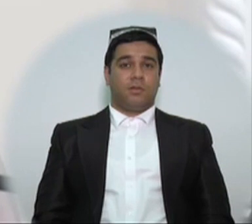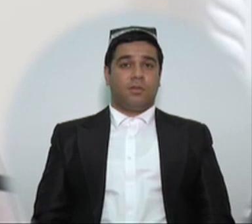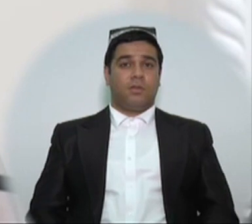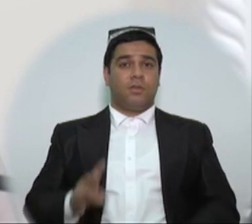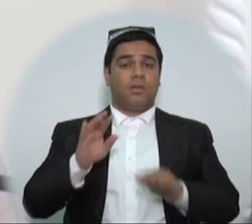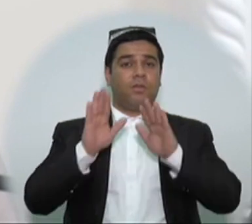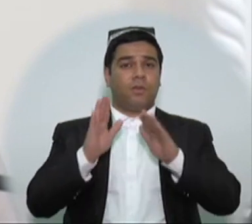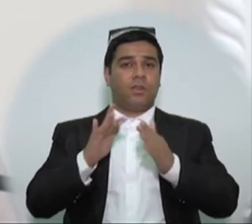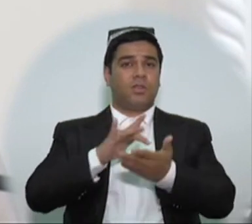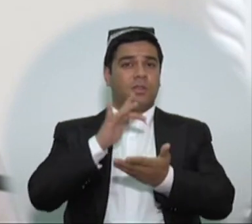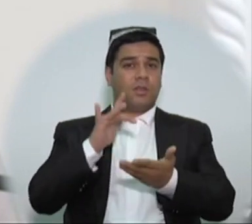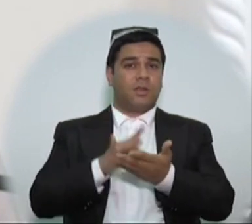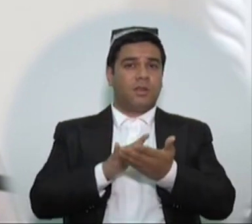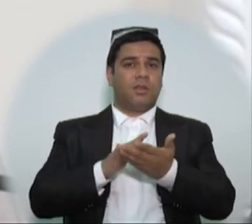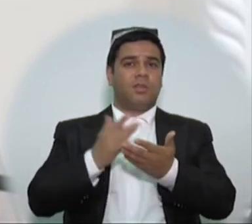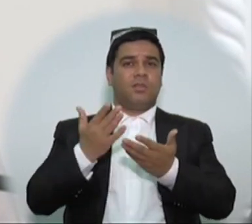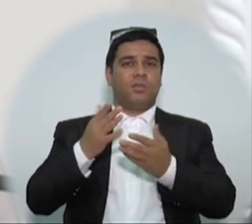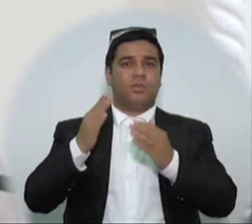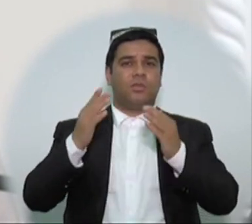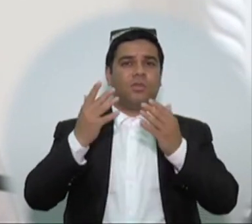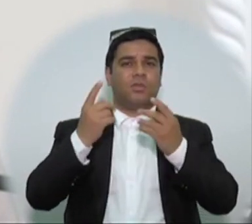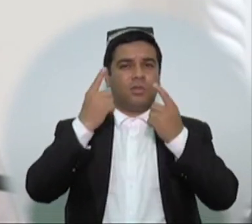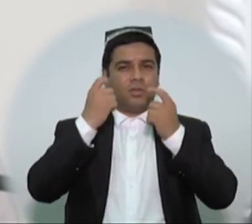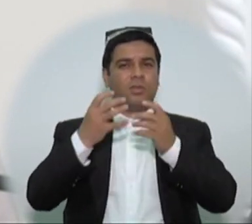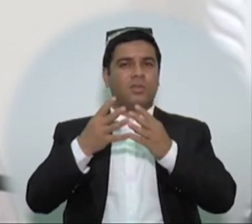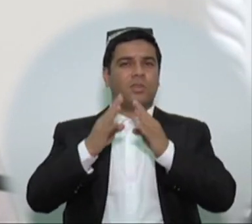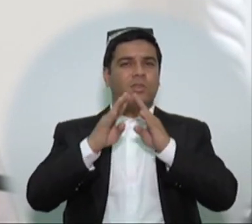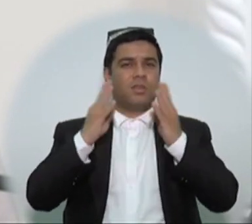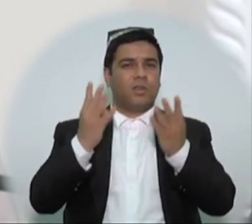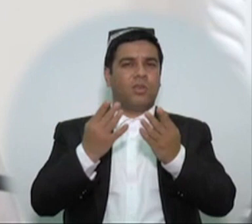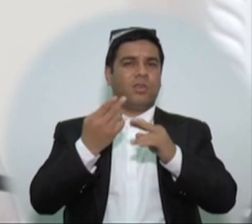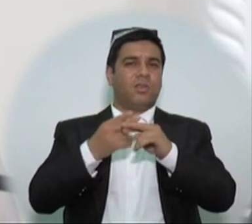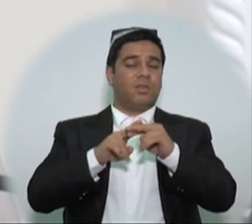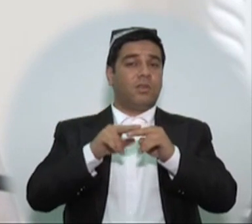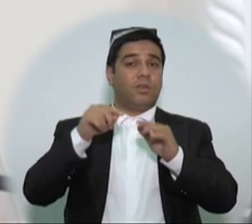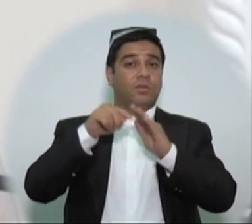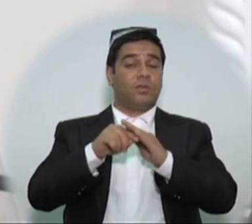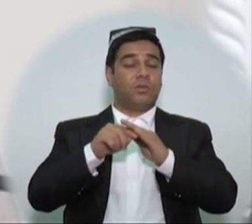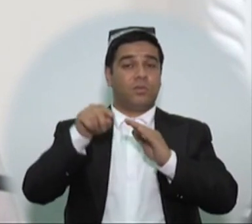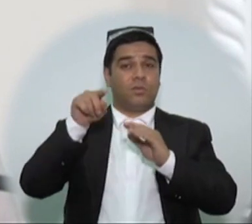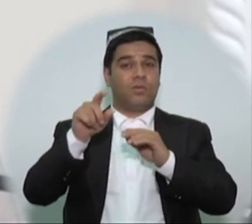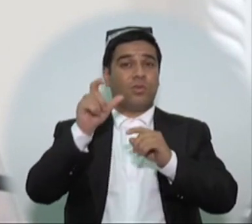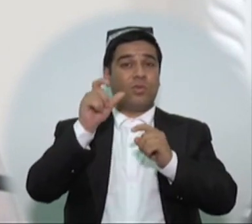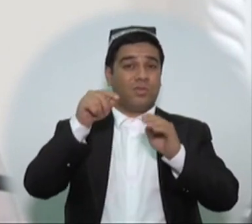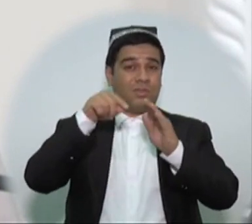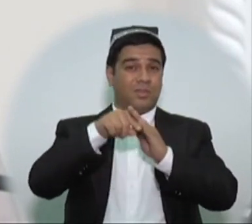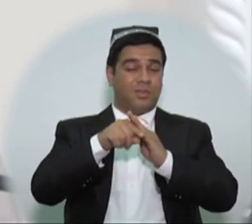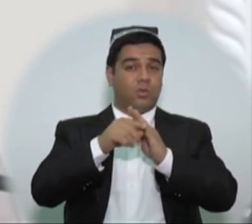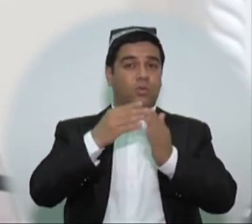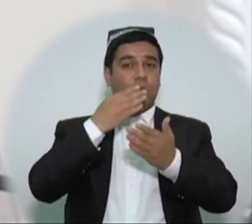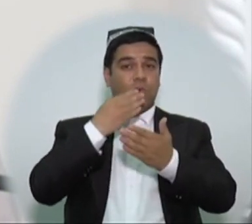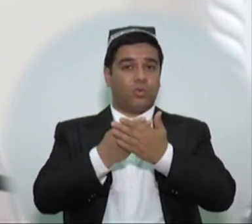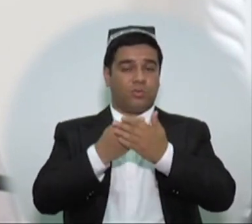Nafaqat shaharlar, saroylar, amirlar yoki boshqalar, balki muassasalarni ham o'zining